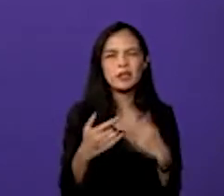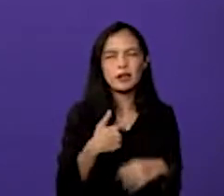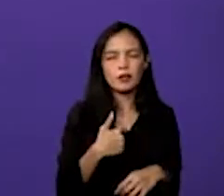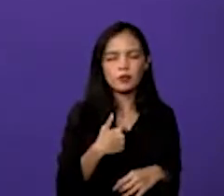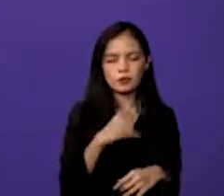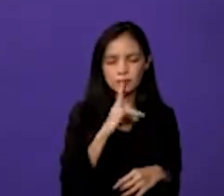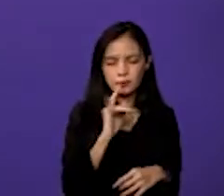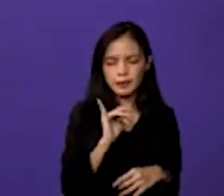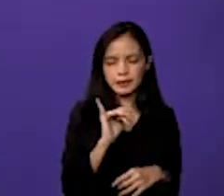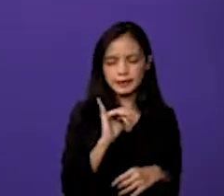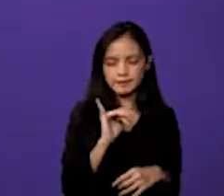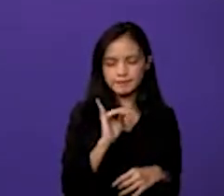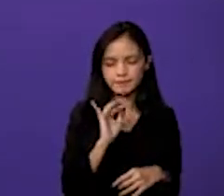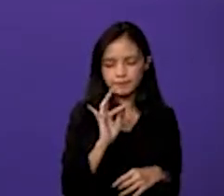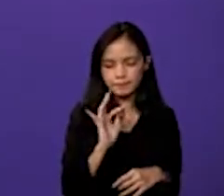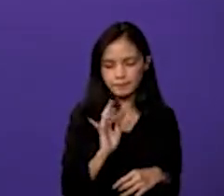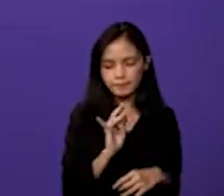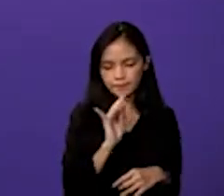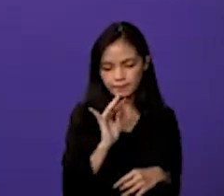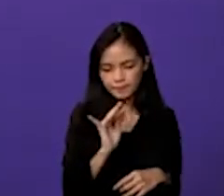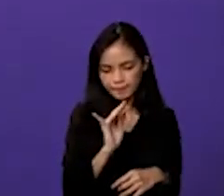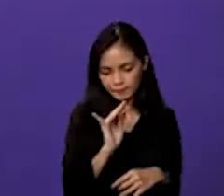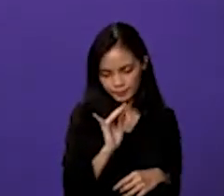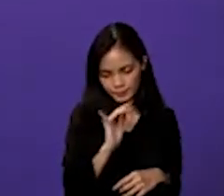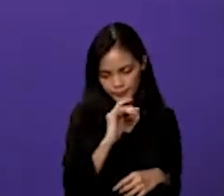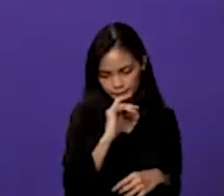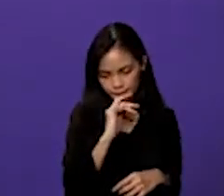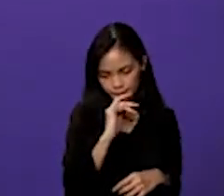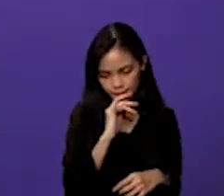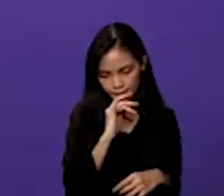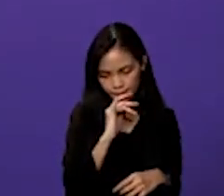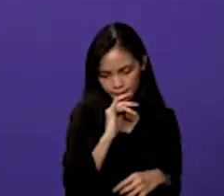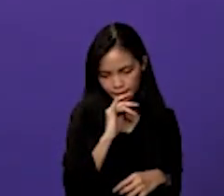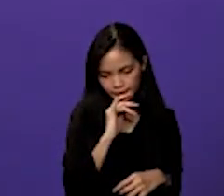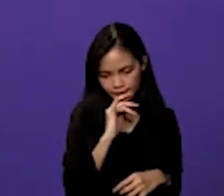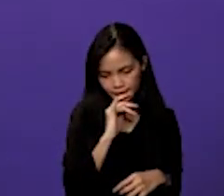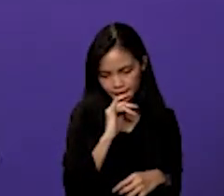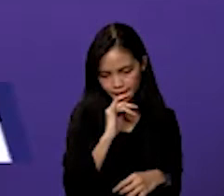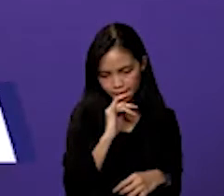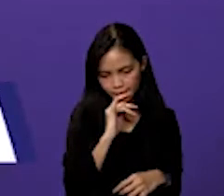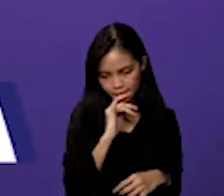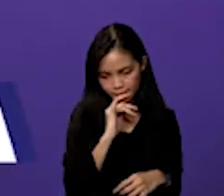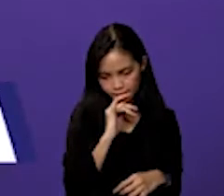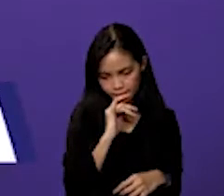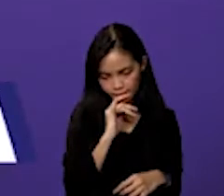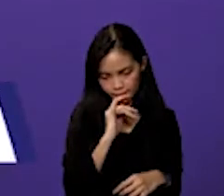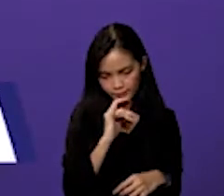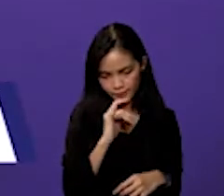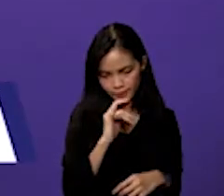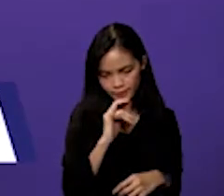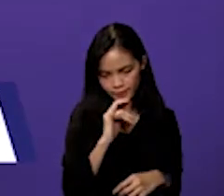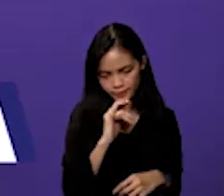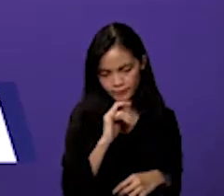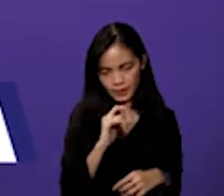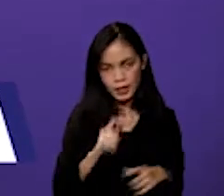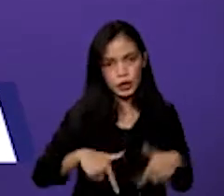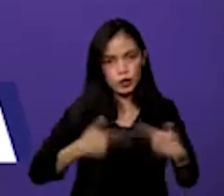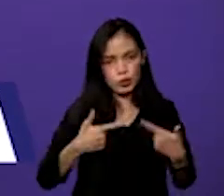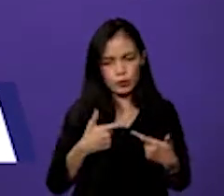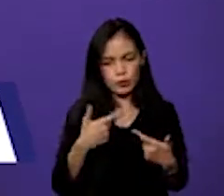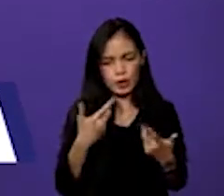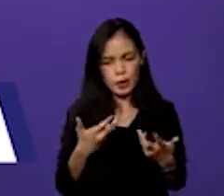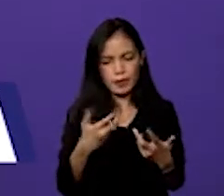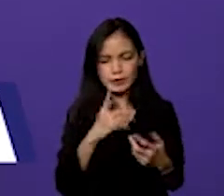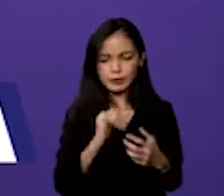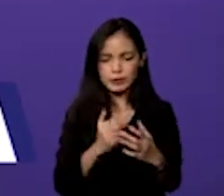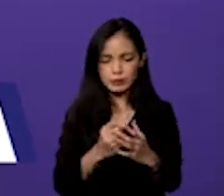nyari ini sih nyari apa apa sih apa yang ada di dalam hidup ini yang belum kita luapin